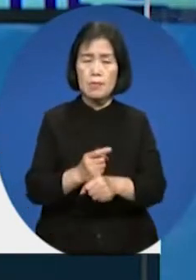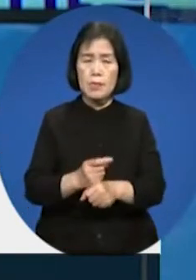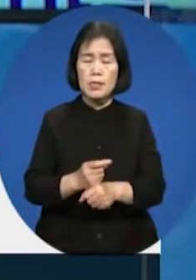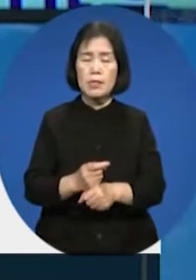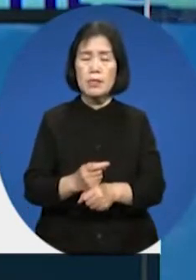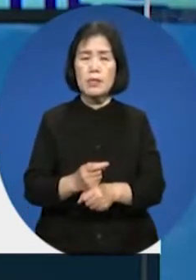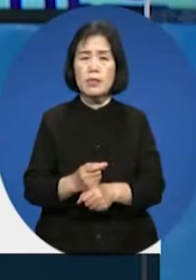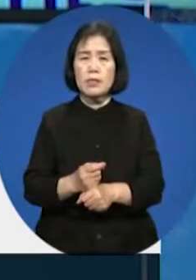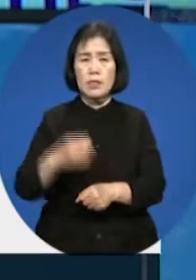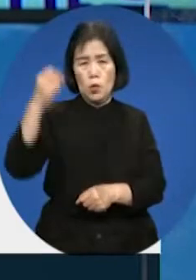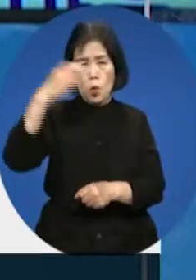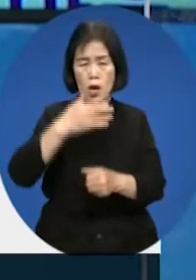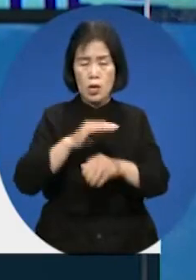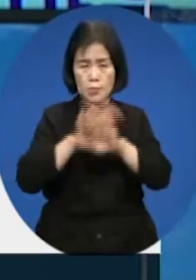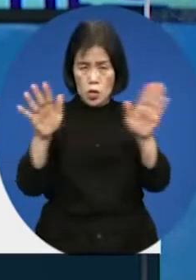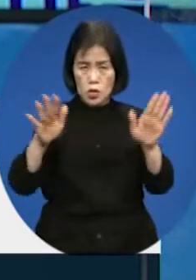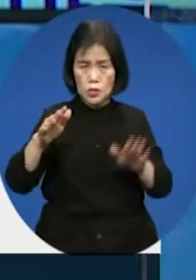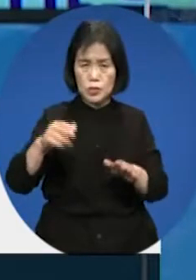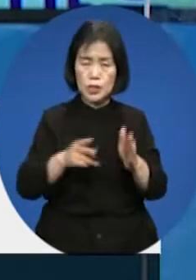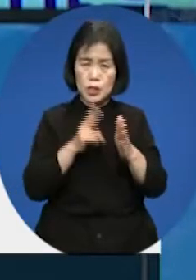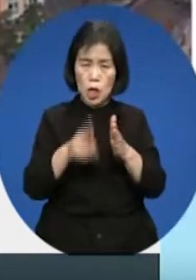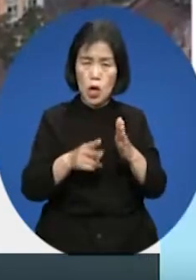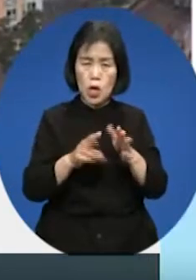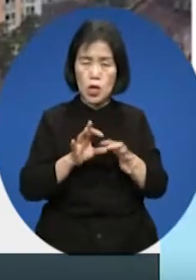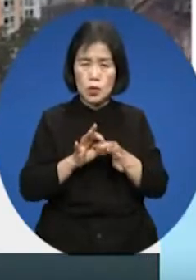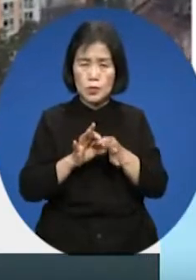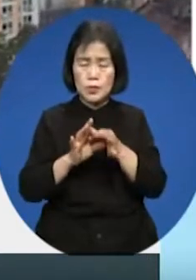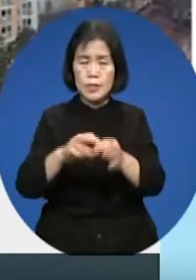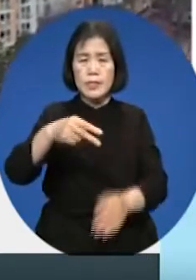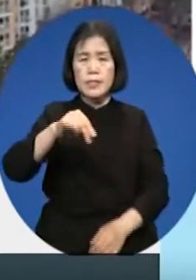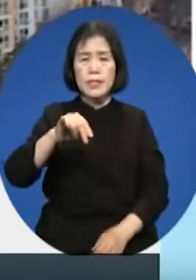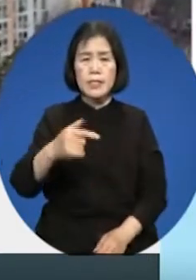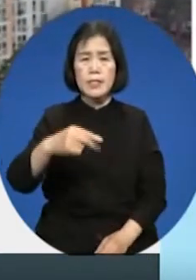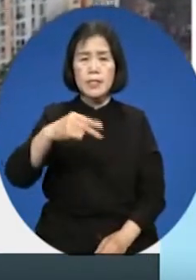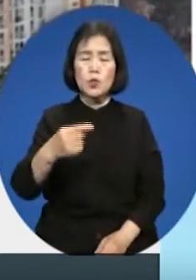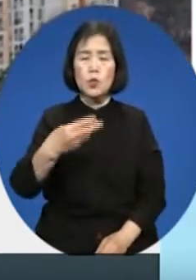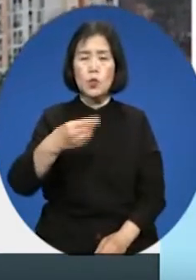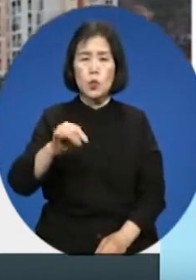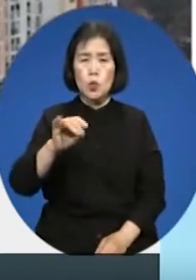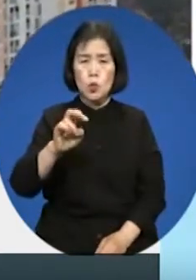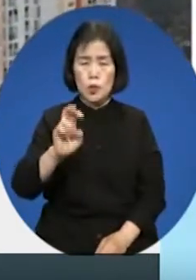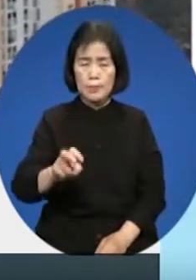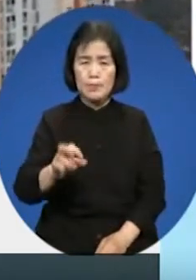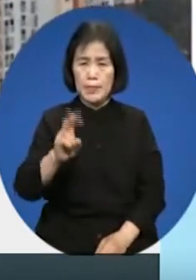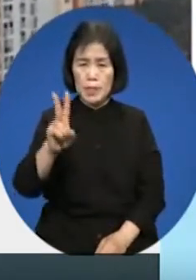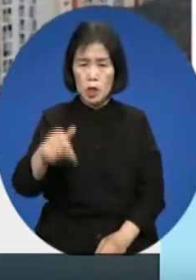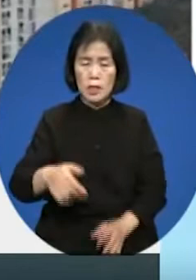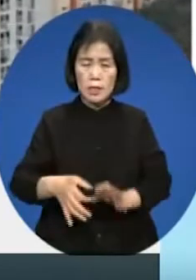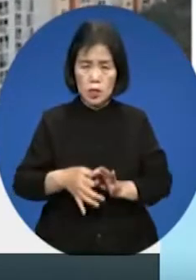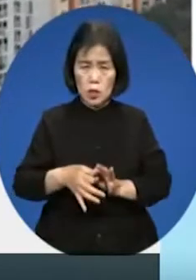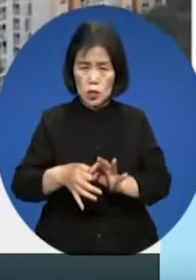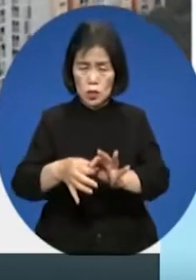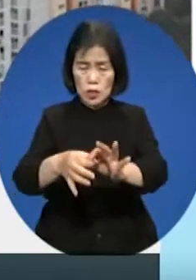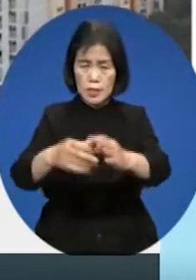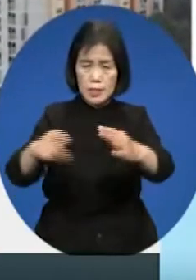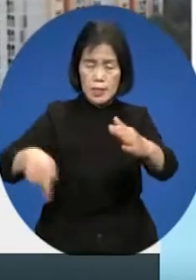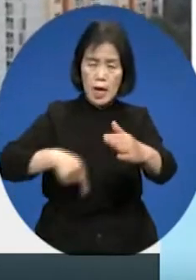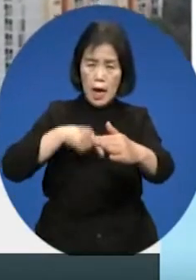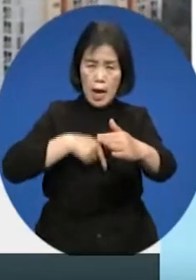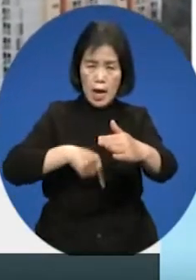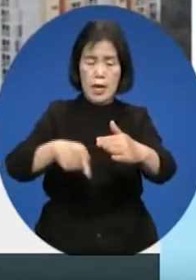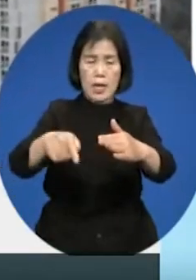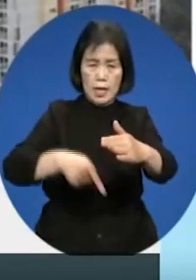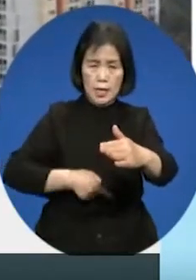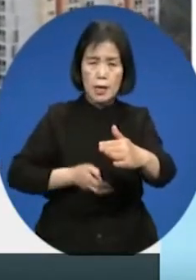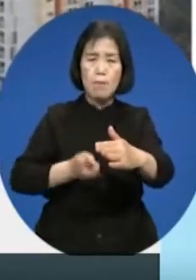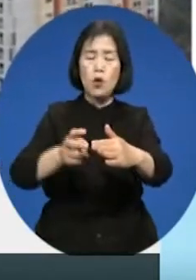광명역부터 신도림역까지 연결하는 도시철도는 연결하기로 네. 했고요. 그 안에 BRT 등 이 버스 운영 체계를